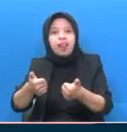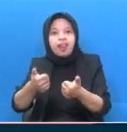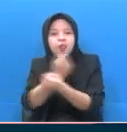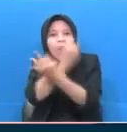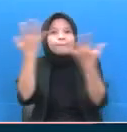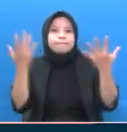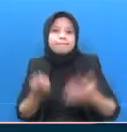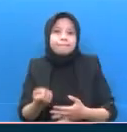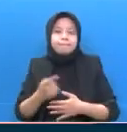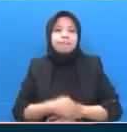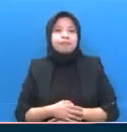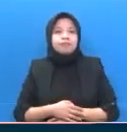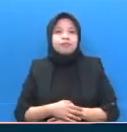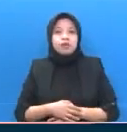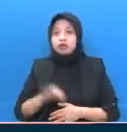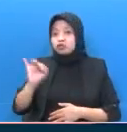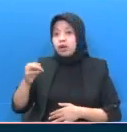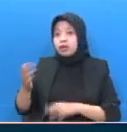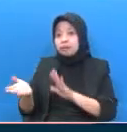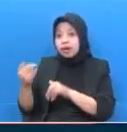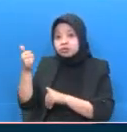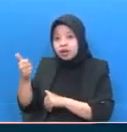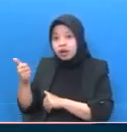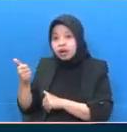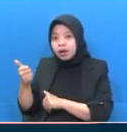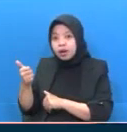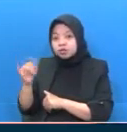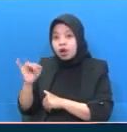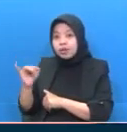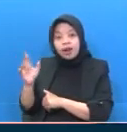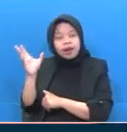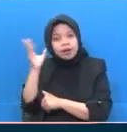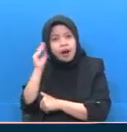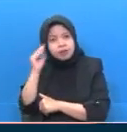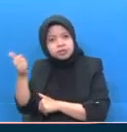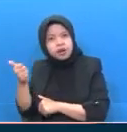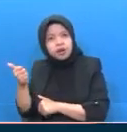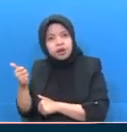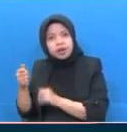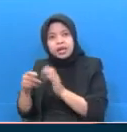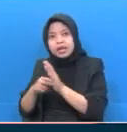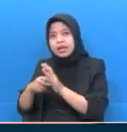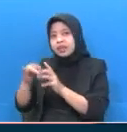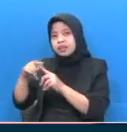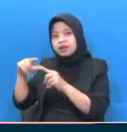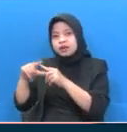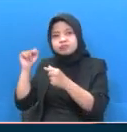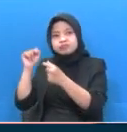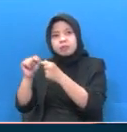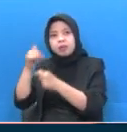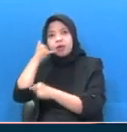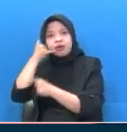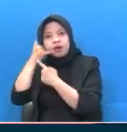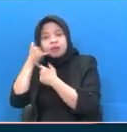Oke, Mas Jonathan, apakah sudah kembali? Sudah bisa mendengar suara Nitian? Apakah tersambung lewat sambungan telepon